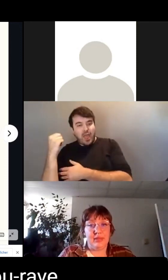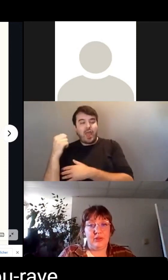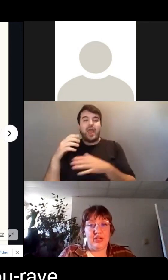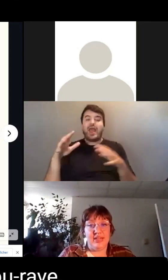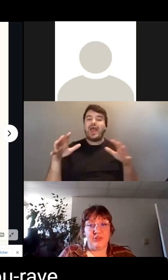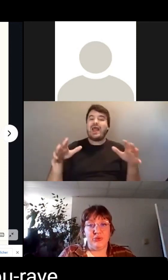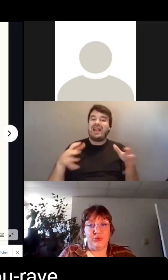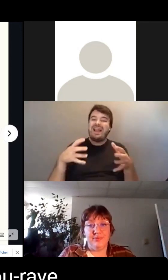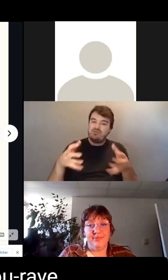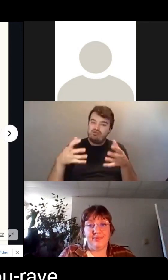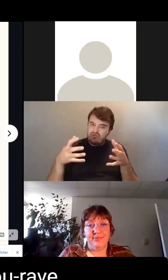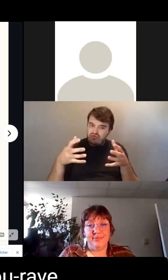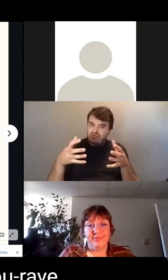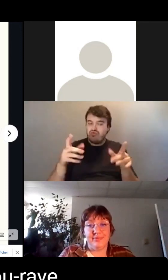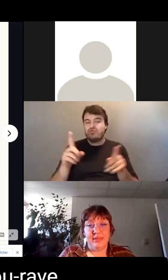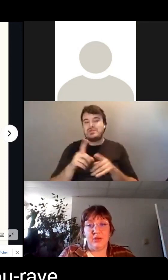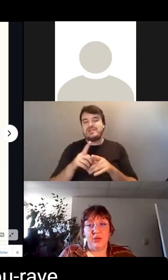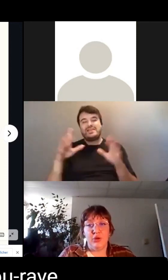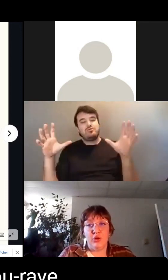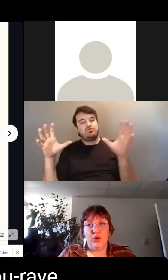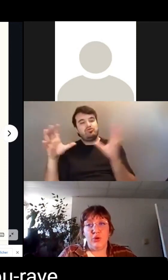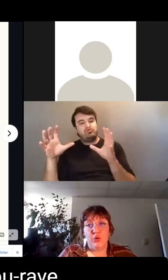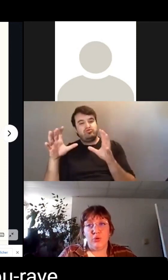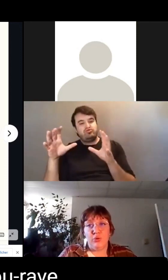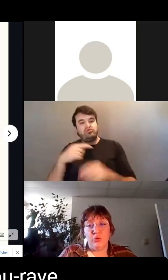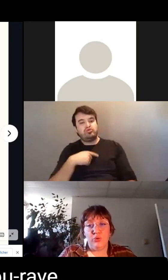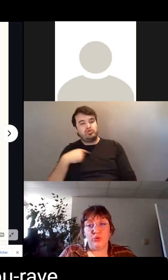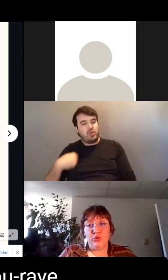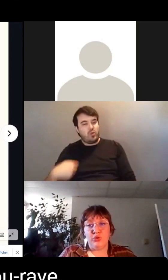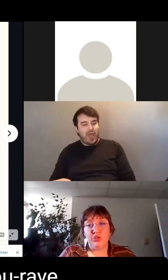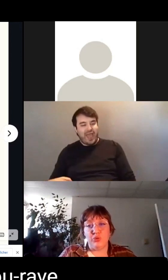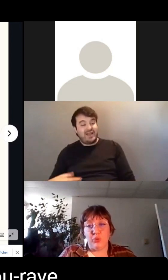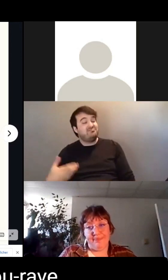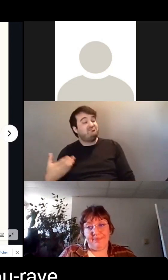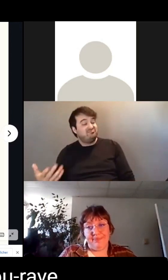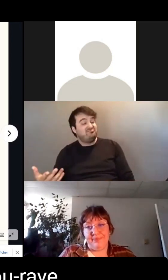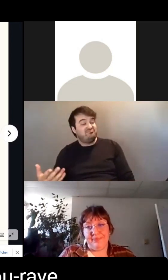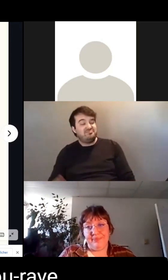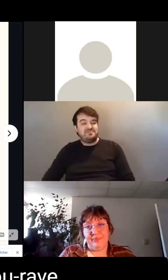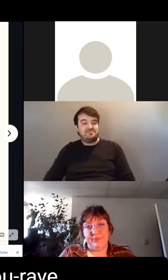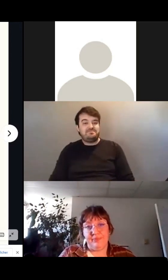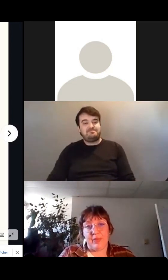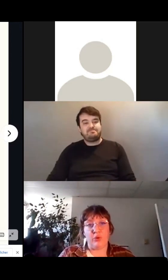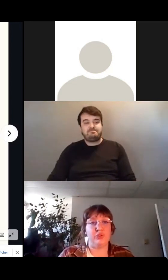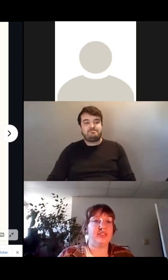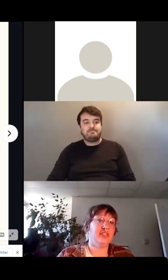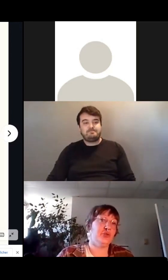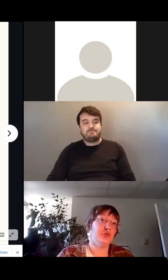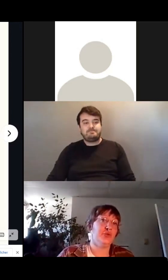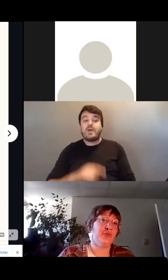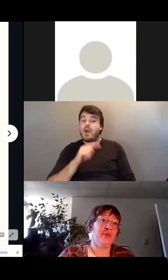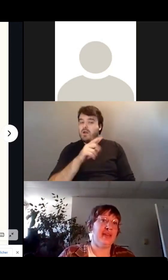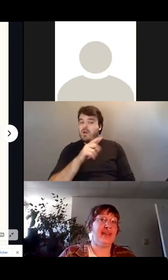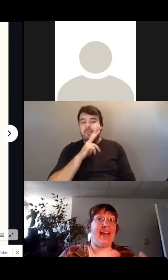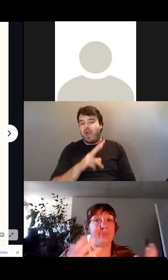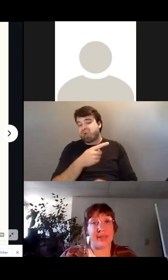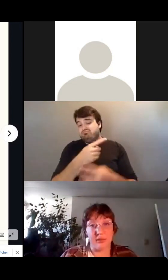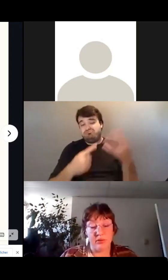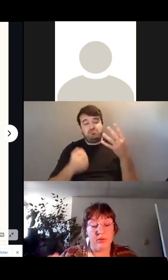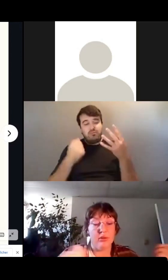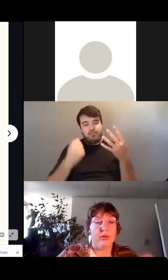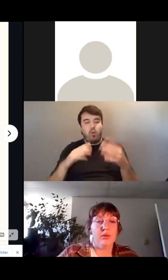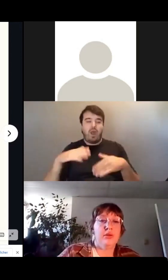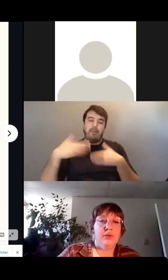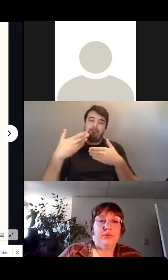de la laitue ou du chou chinois. Donc, ça, c'est des choses que vous pouvez mettre